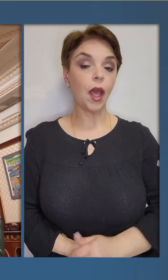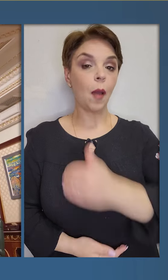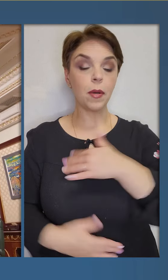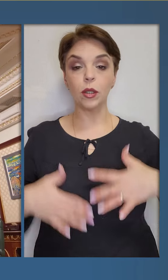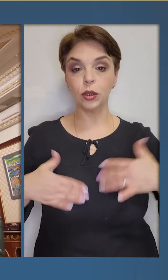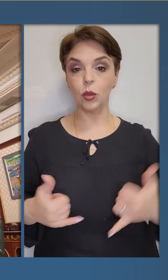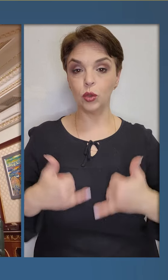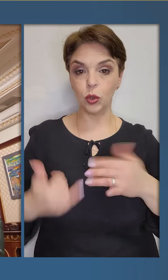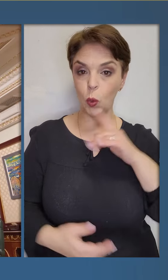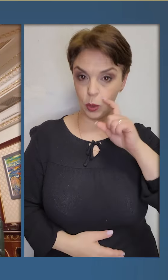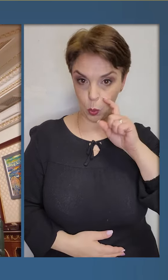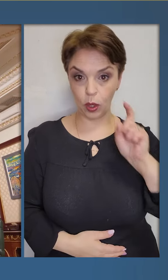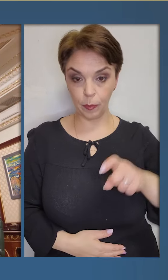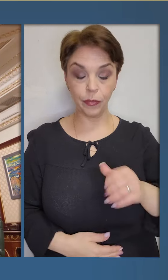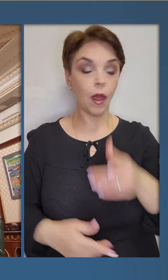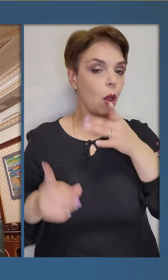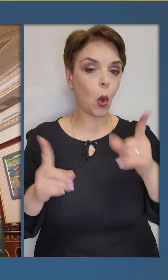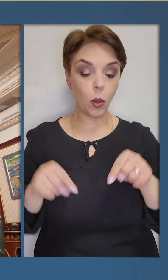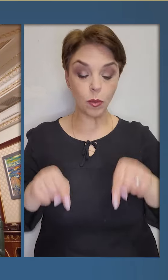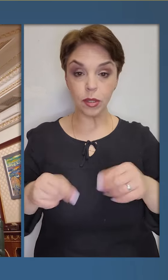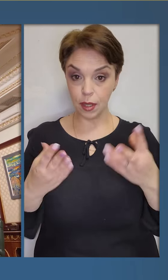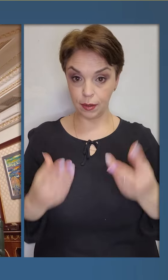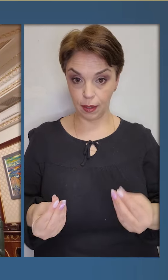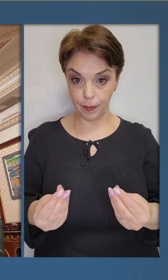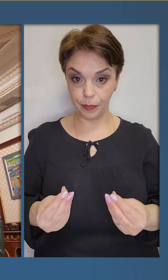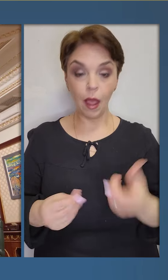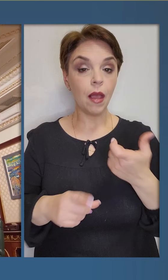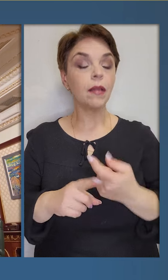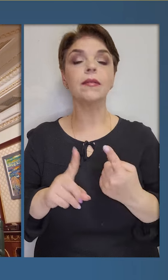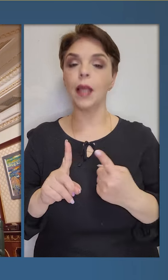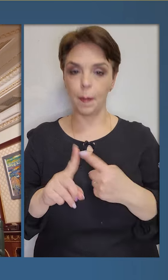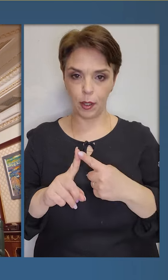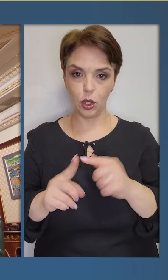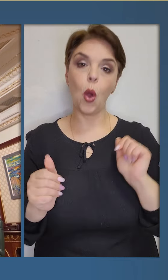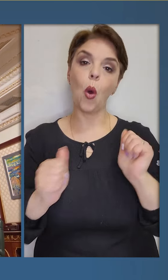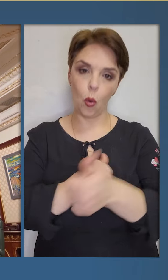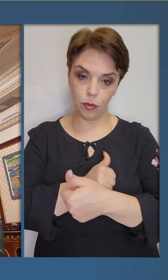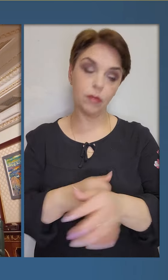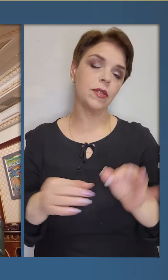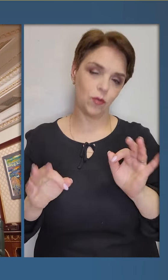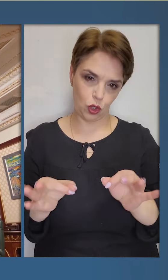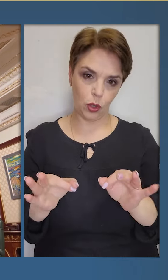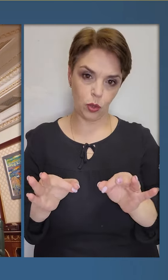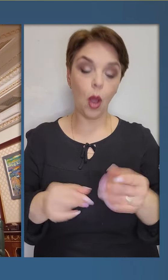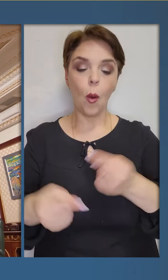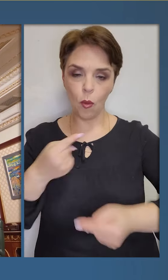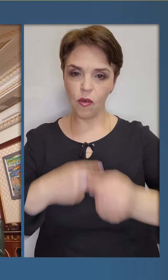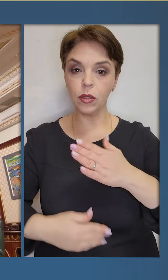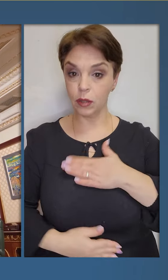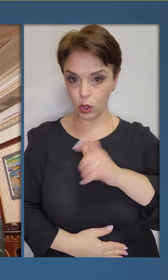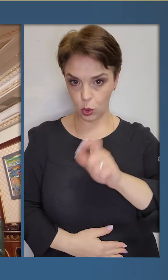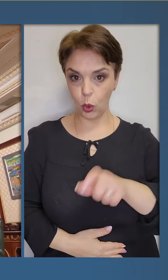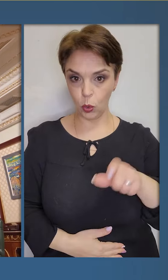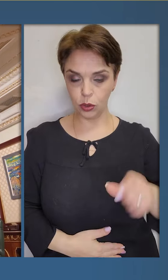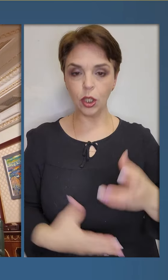Бажаю здоров'я шановні українці і Українки коротко про цей день найперше обмін звичайно повернули наших